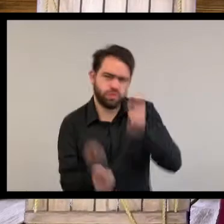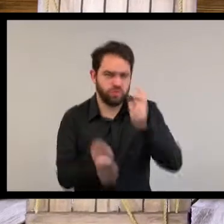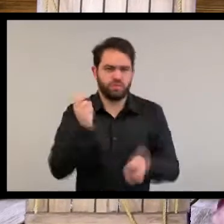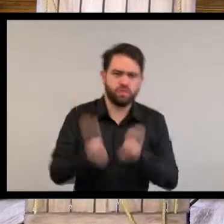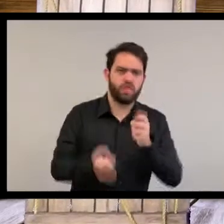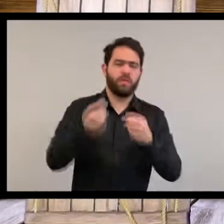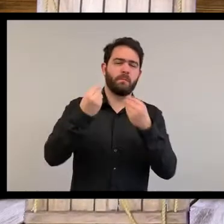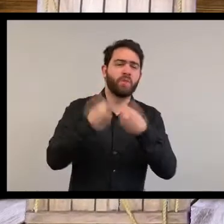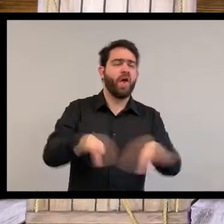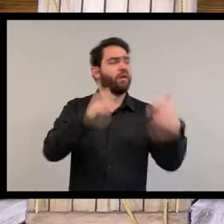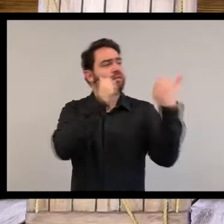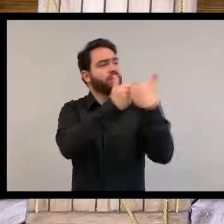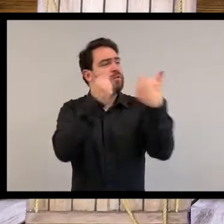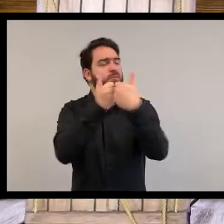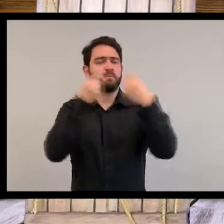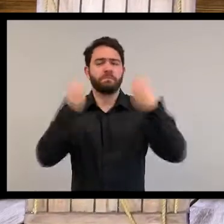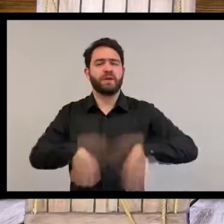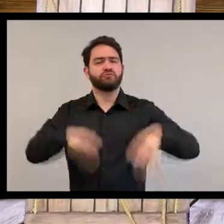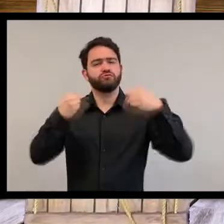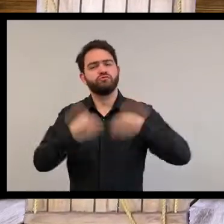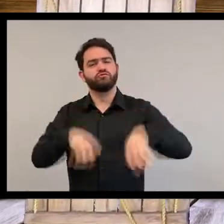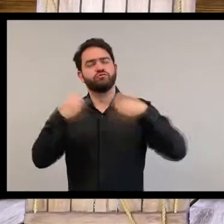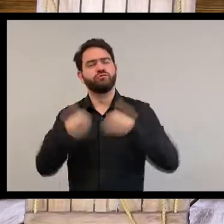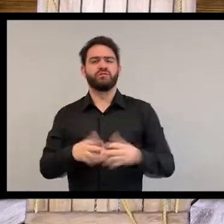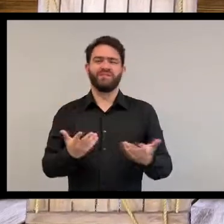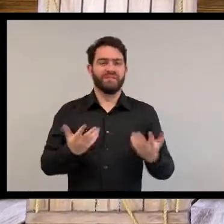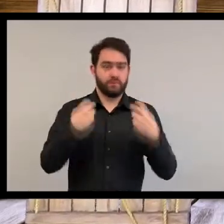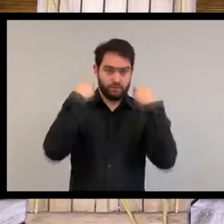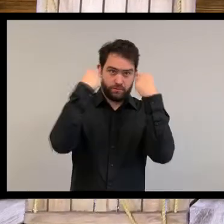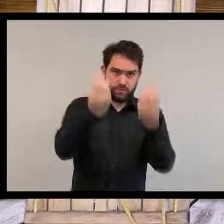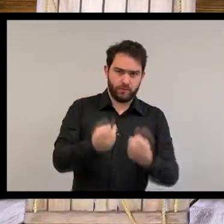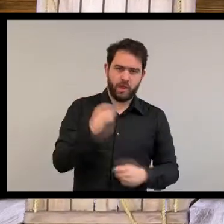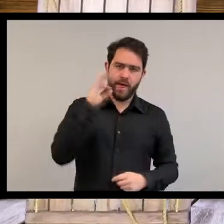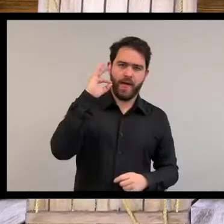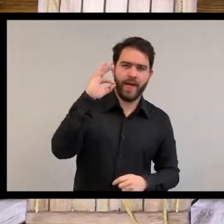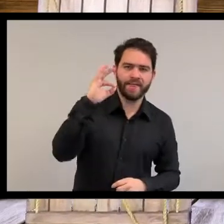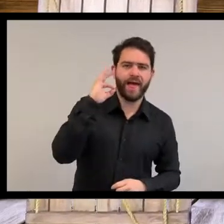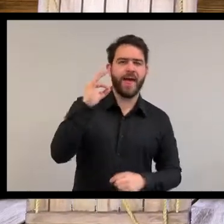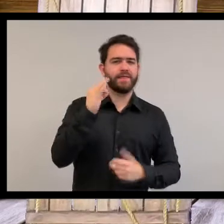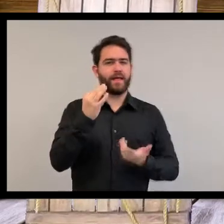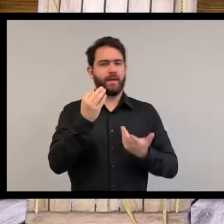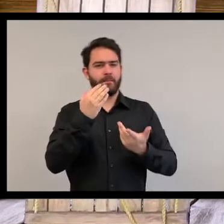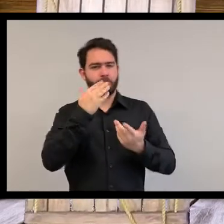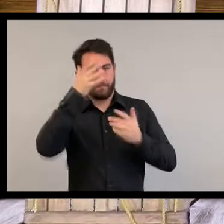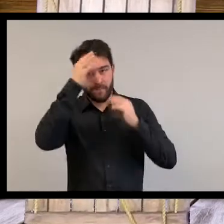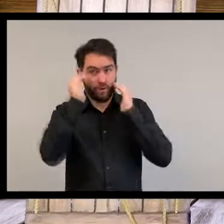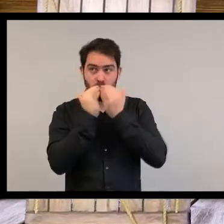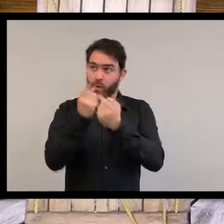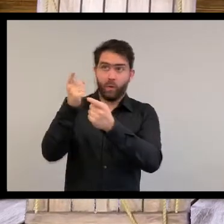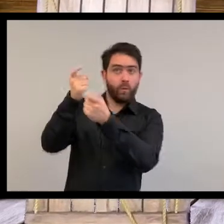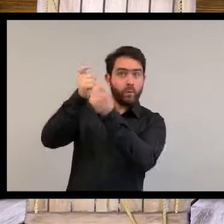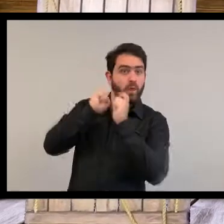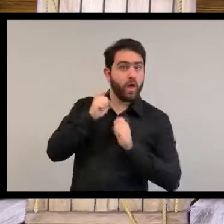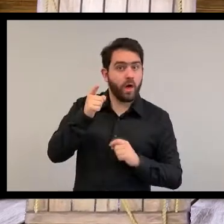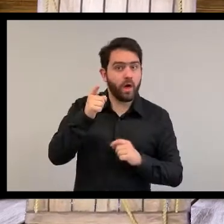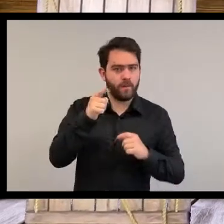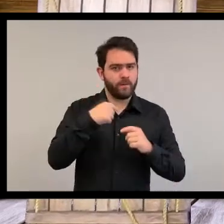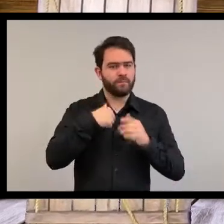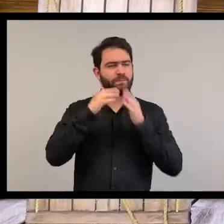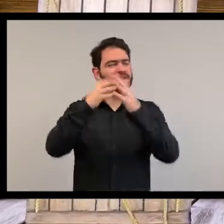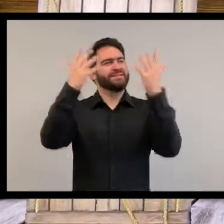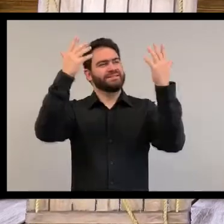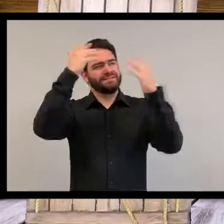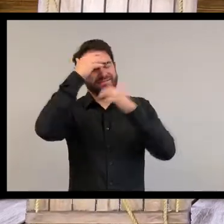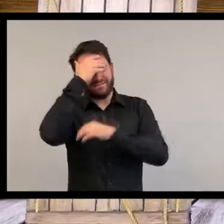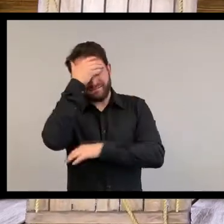au lieu de glisser avec nos boîtes de carton! » On se rend jamais assez loin! » il nous tend sur les côtés! » Puis la meilleure piste est pour les meilleurs